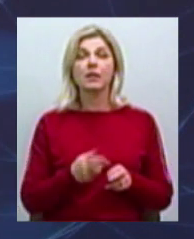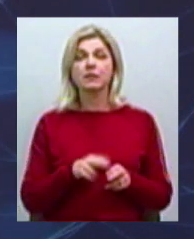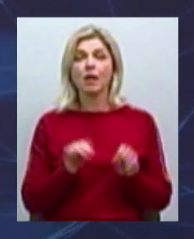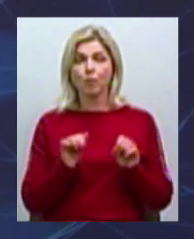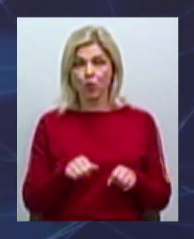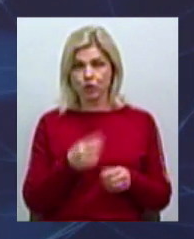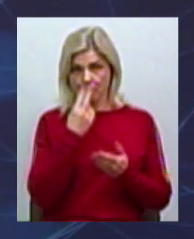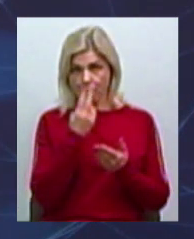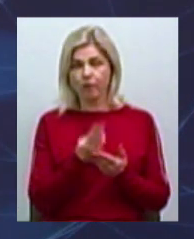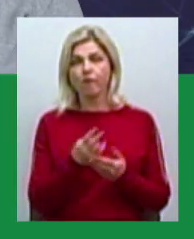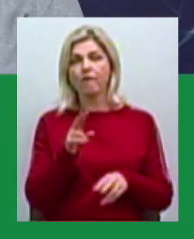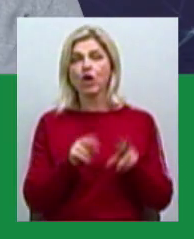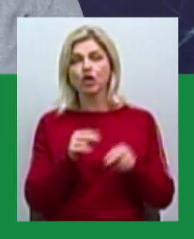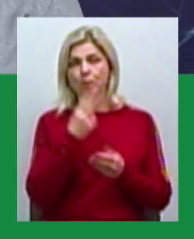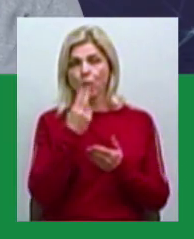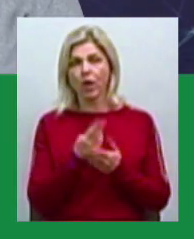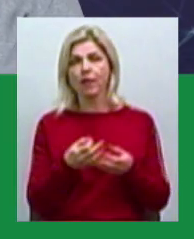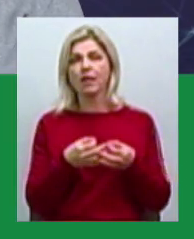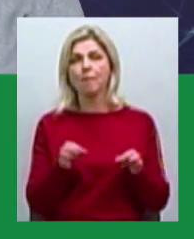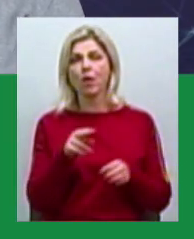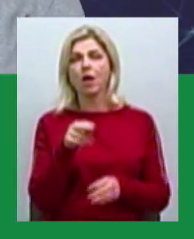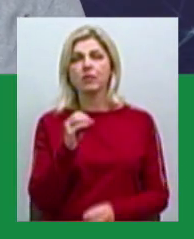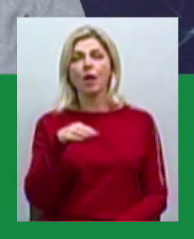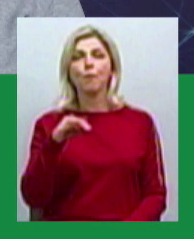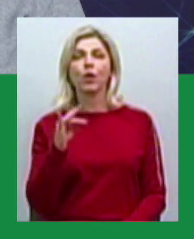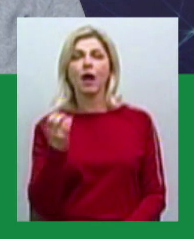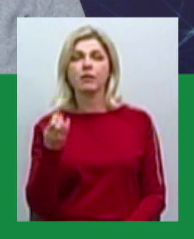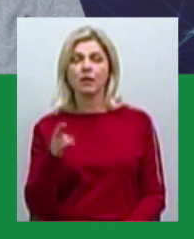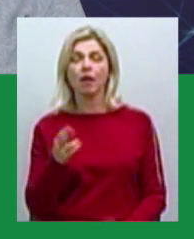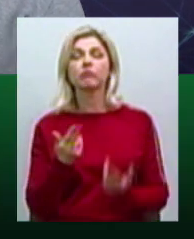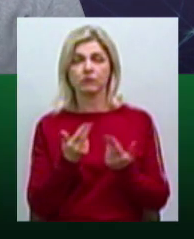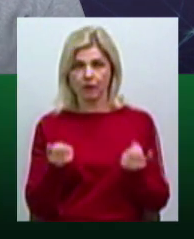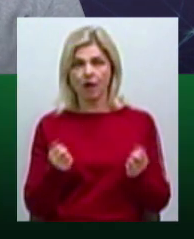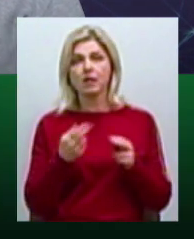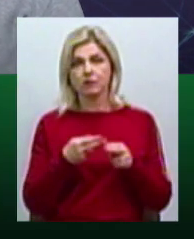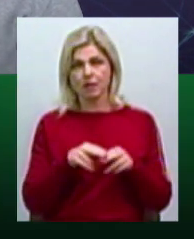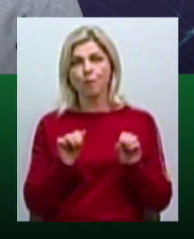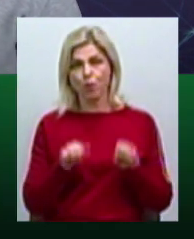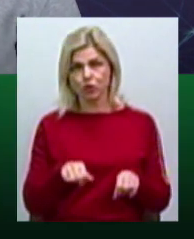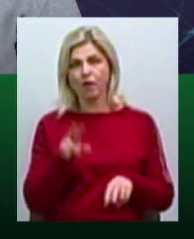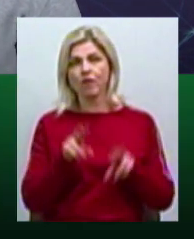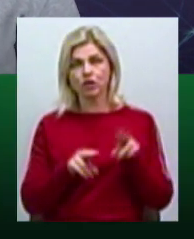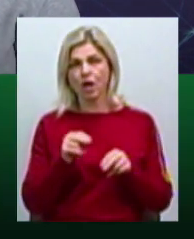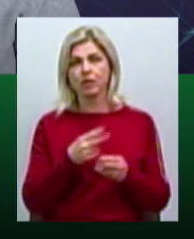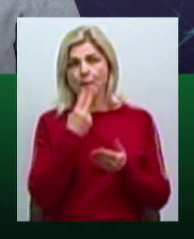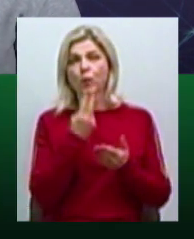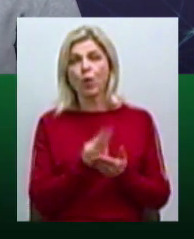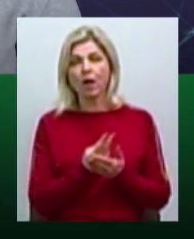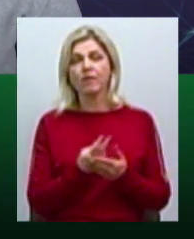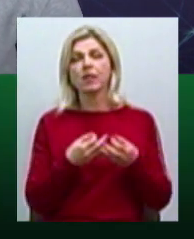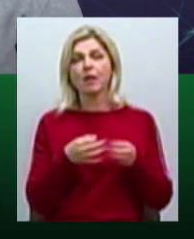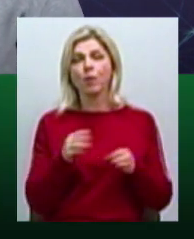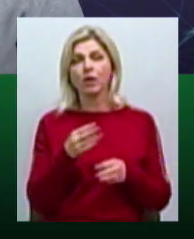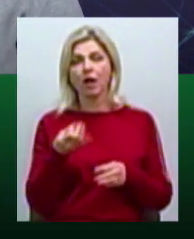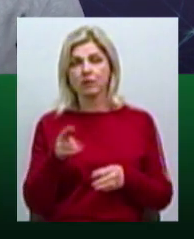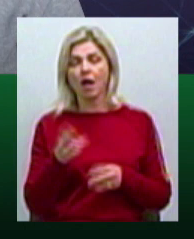проявом демократії? Це можна вважати проявом демократії, але далі нам треба вчитися і рости до